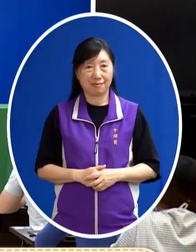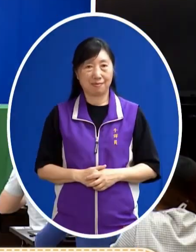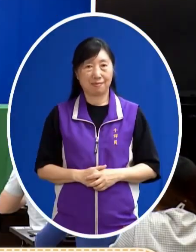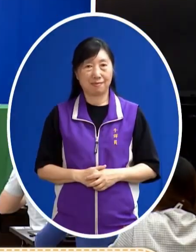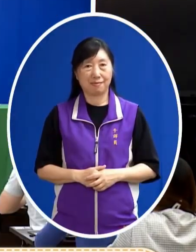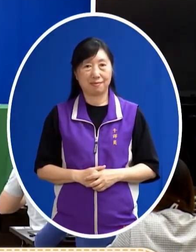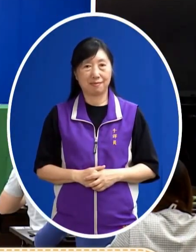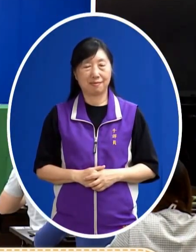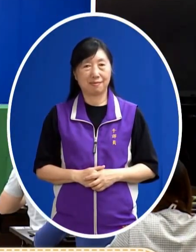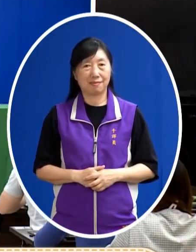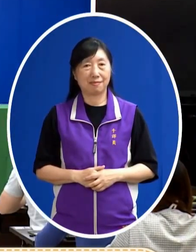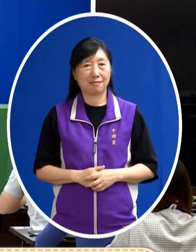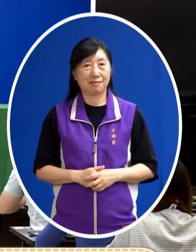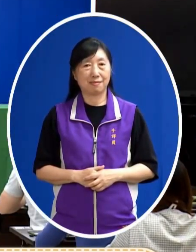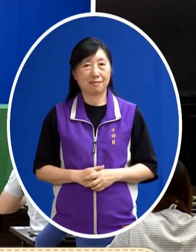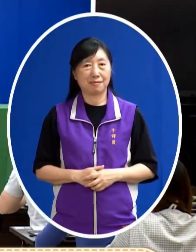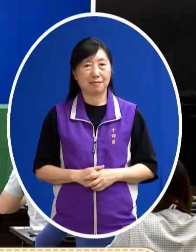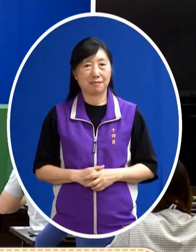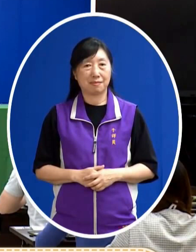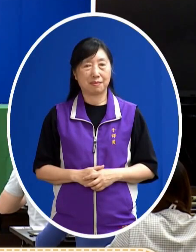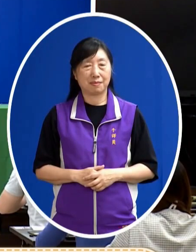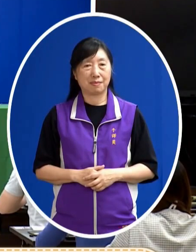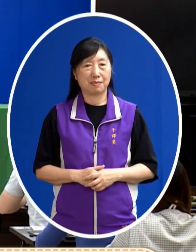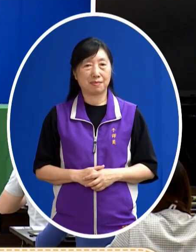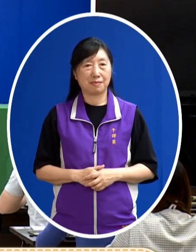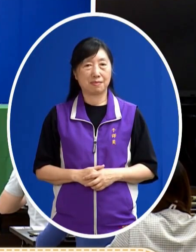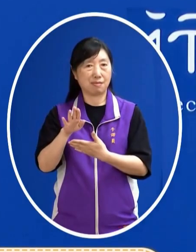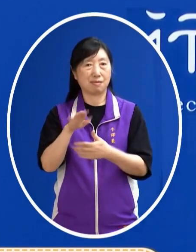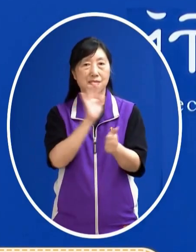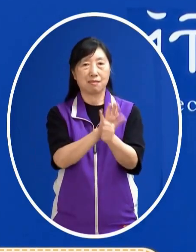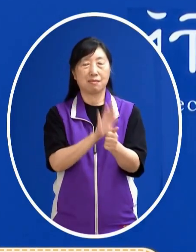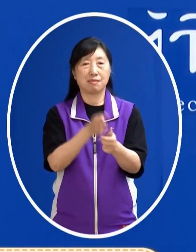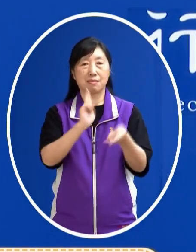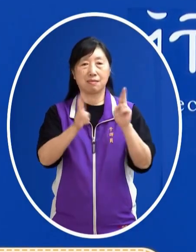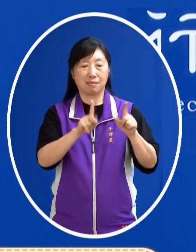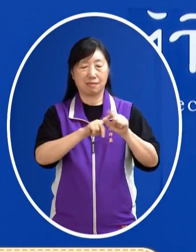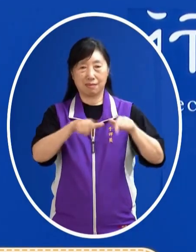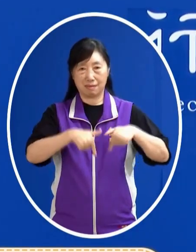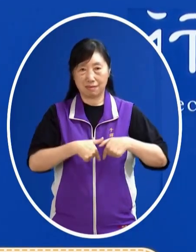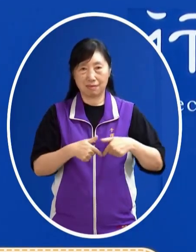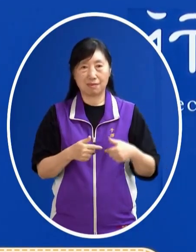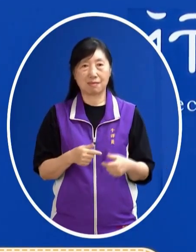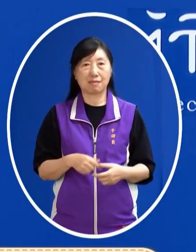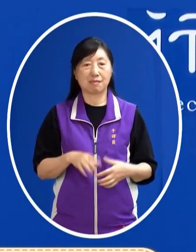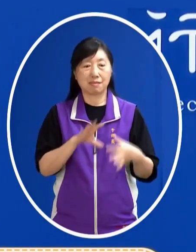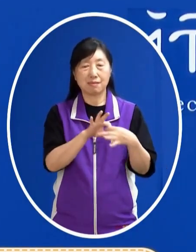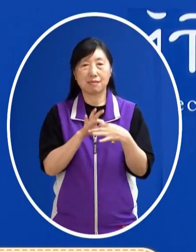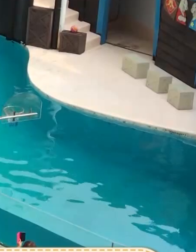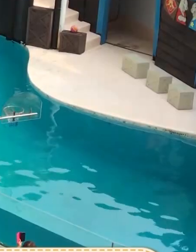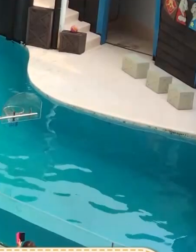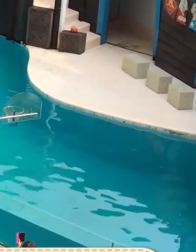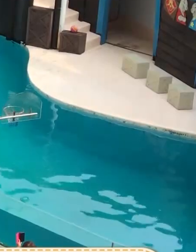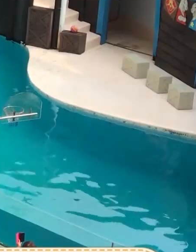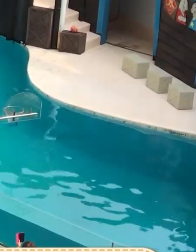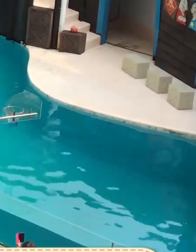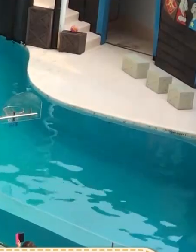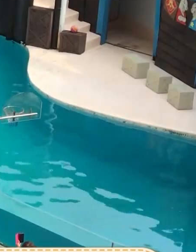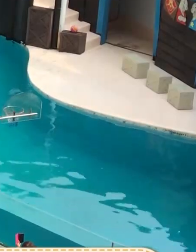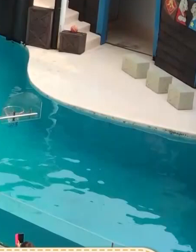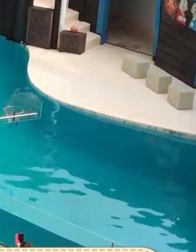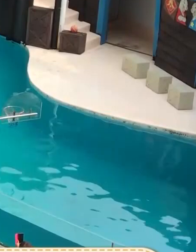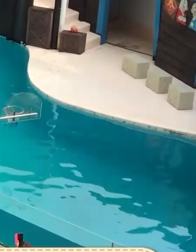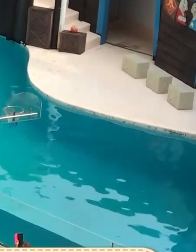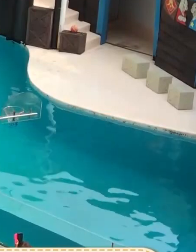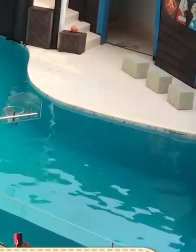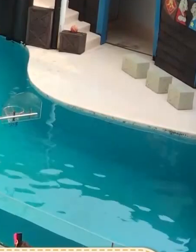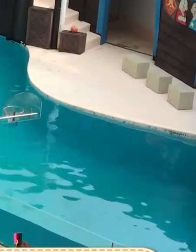相关的一千九百九十六位接触者，指挥中心还能继续在追踪加调的空间情形。嗯，一连续假期就会